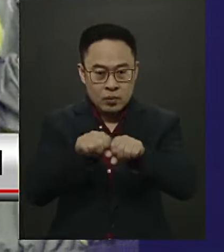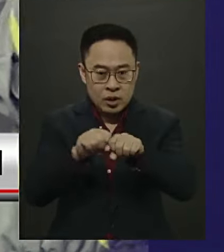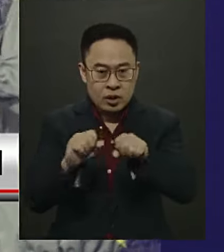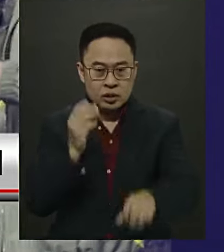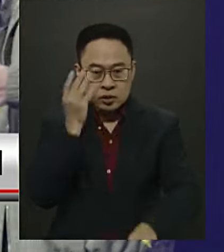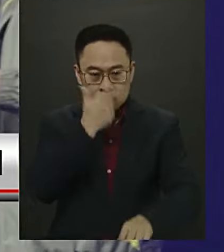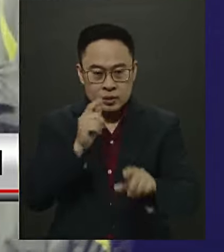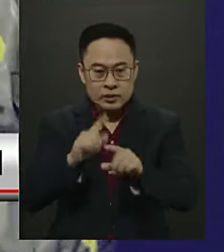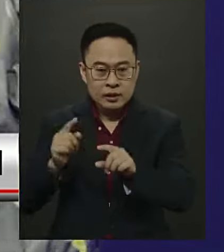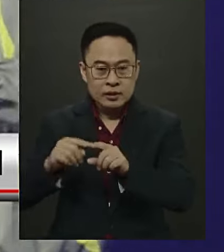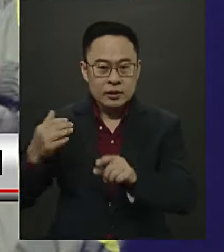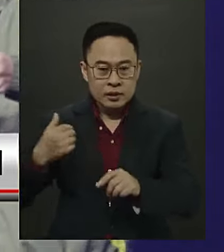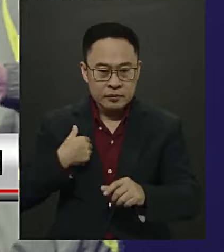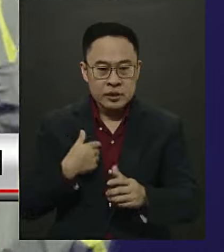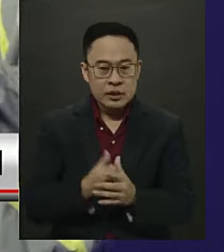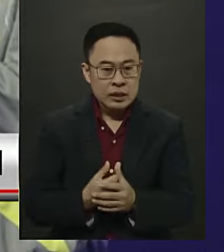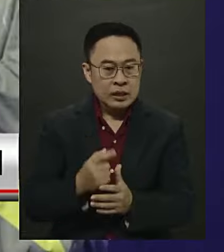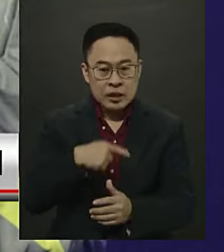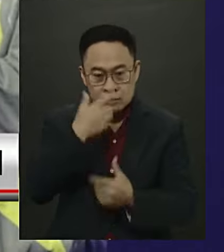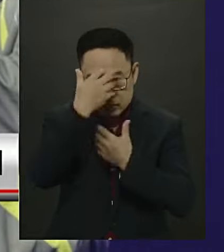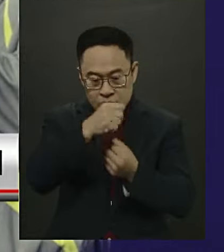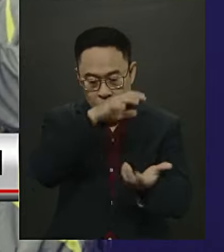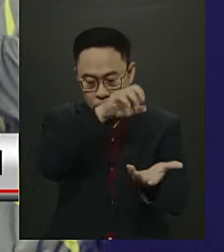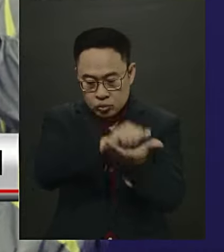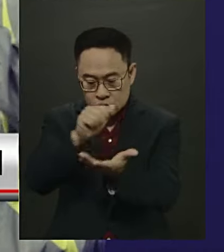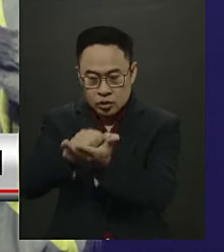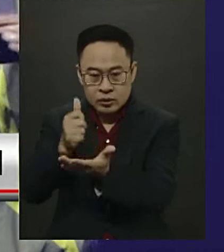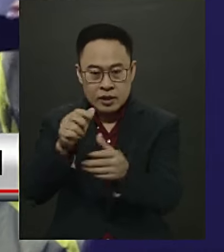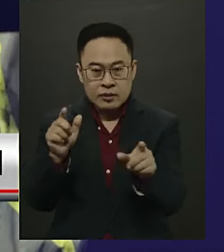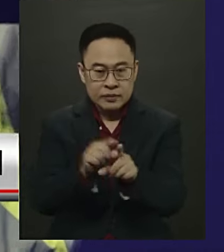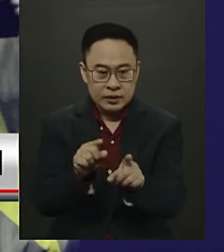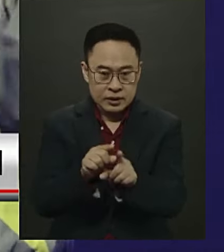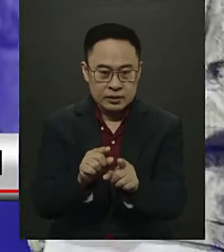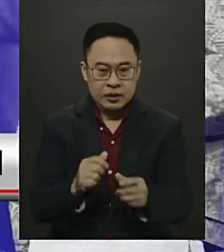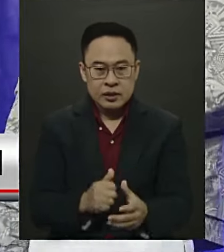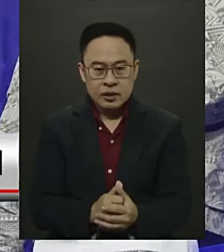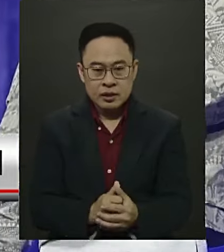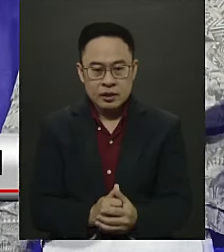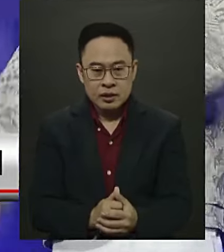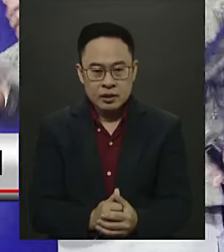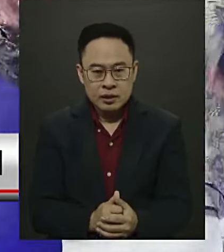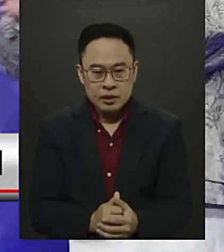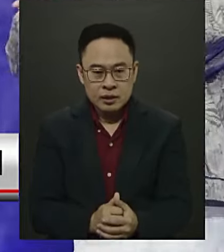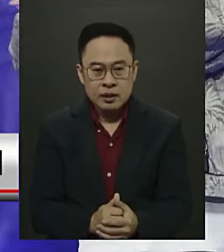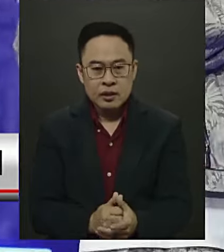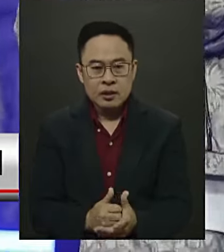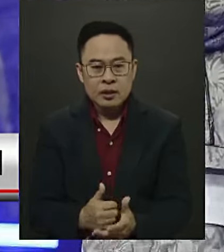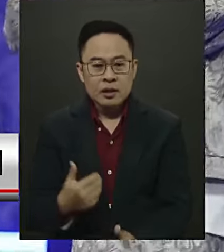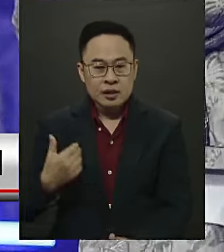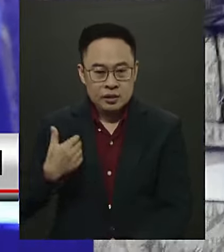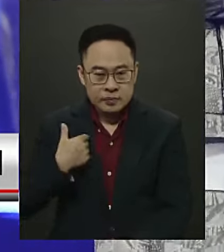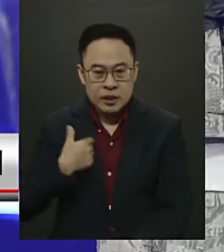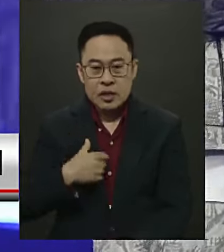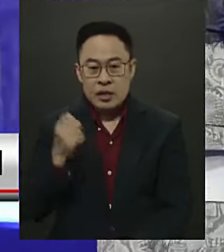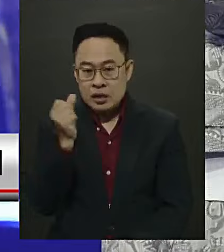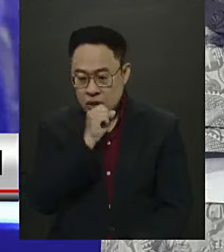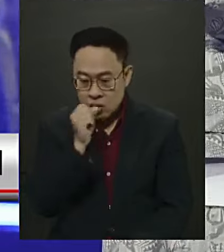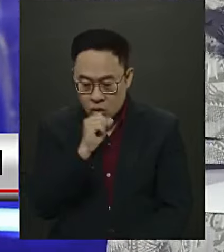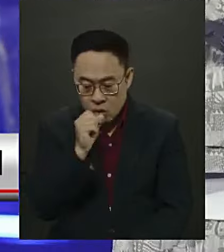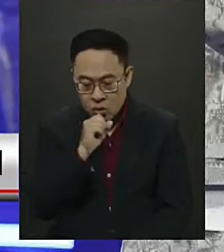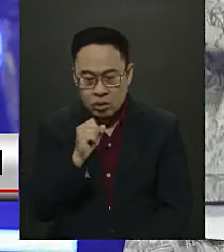ให้จับจองกันด้วยแหละสำหรับงานเมื่อวานที่ผ่านมานะคะ นอกจากนี้ค่ะอีกหนึ่งคนที่เป็นนักร้องนักดนตรีแล้วก็เป็น